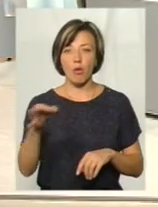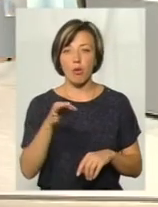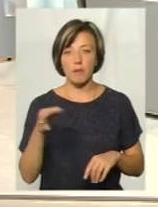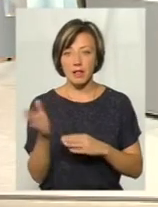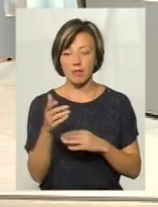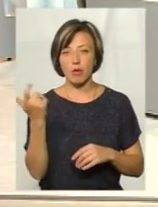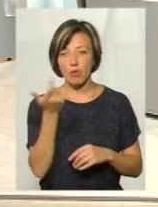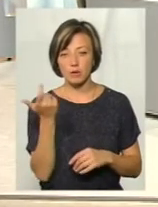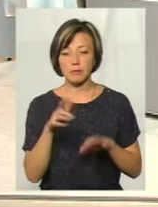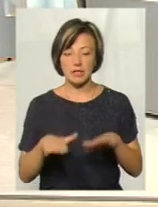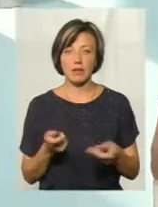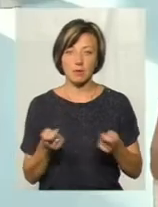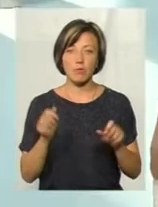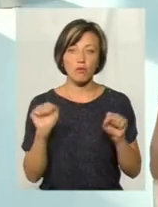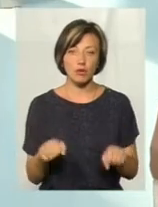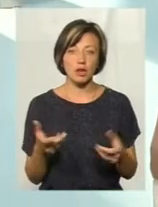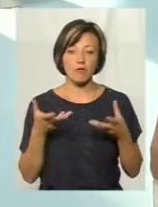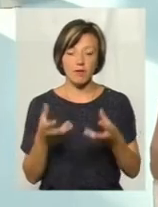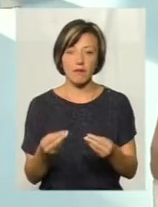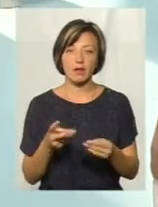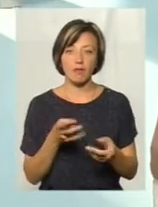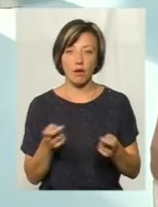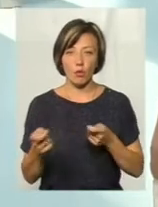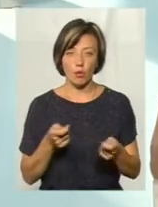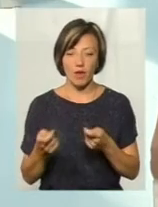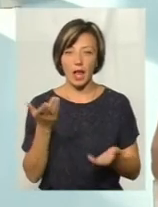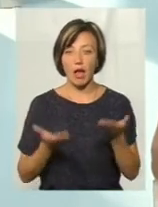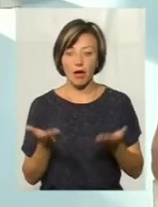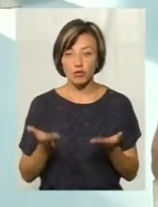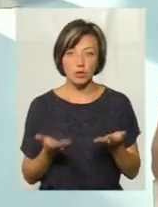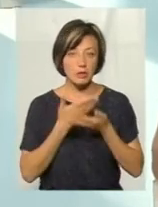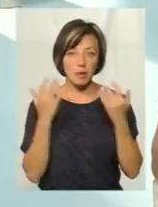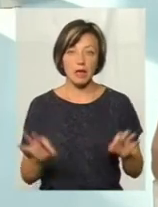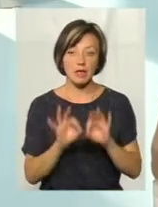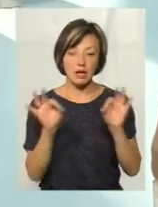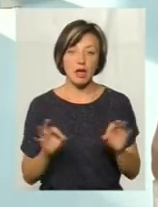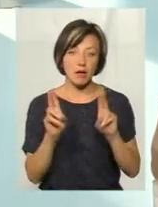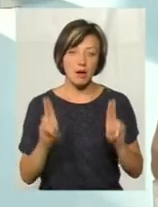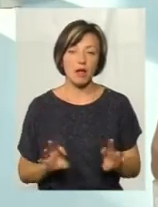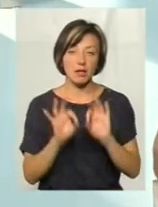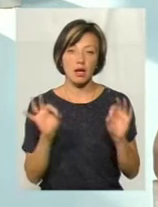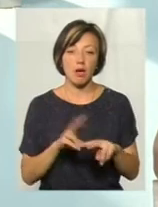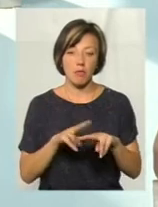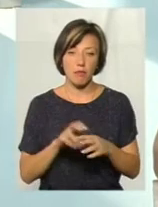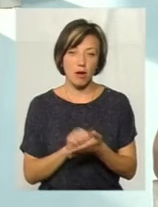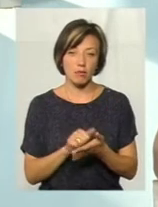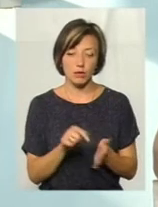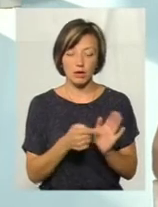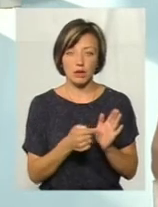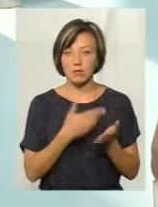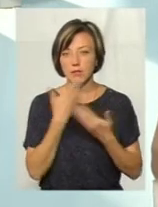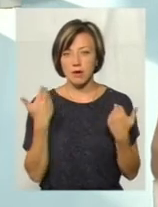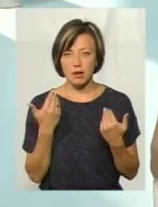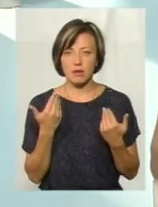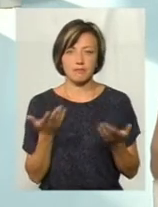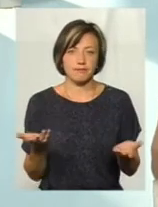з місцевою адміністрацією можна якимось чином впливати на регулювання. А якщо, власне, немає ніяких правил, немає ніякого паспорта, то немає